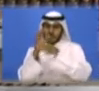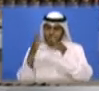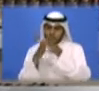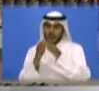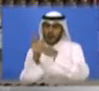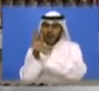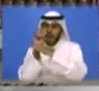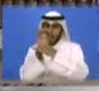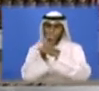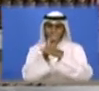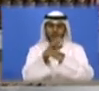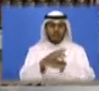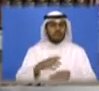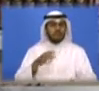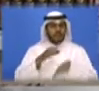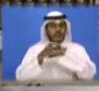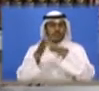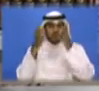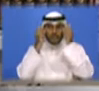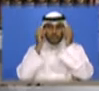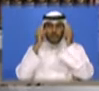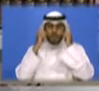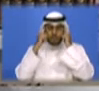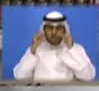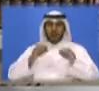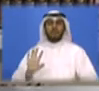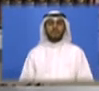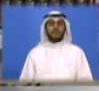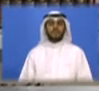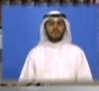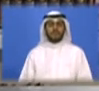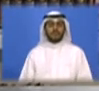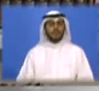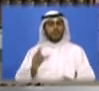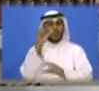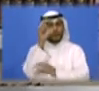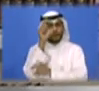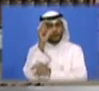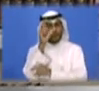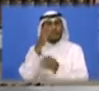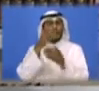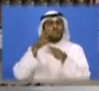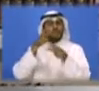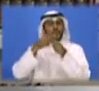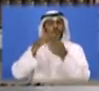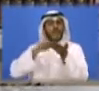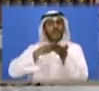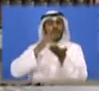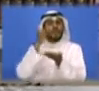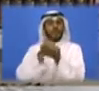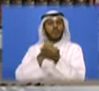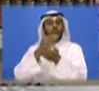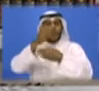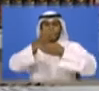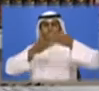وإرسال العلماء والمشايخ إلى البلاد الخارج، وذلك في المساجد التي بنتها الكويت بحمد الله تبارك وتعالى